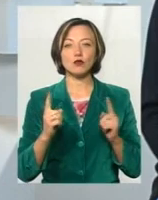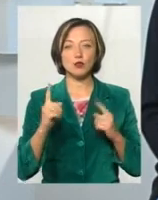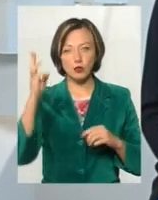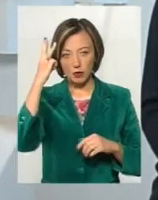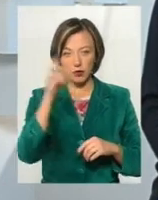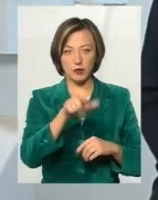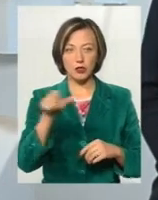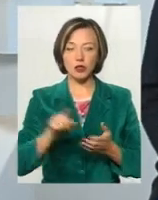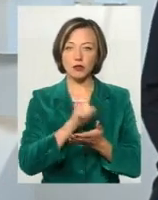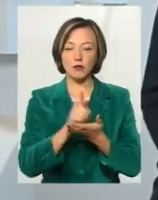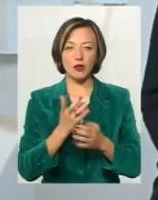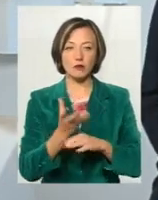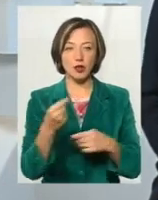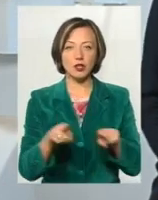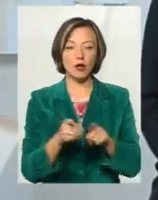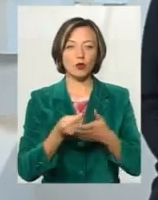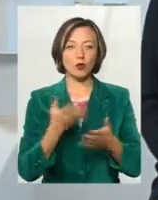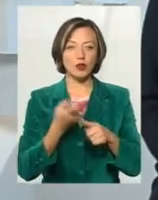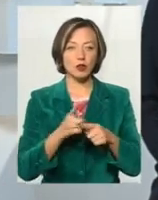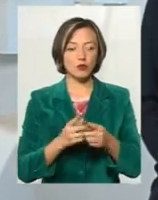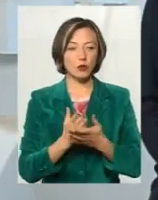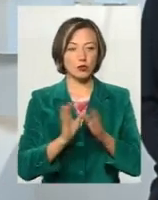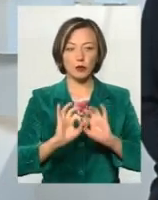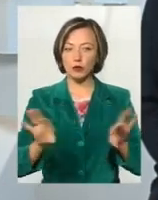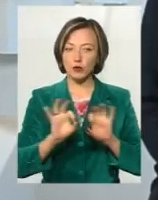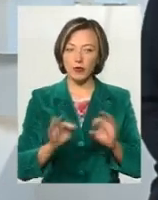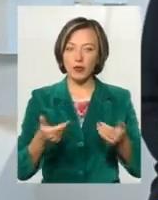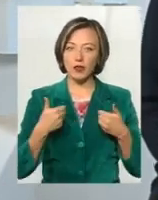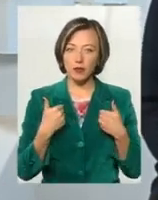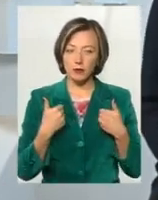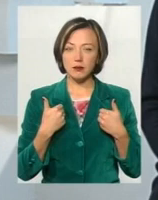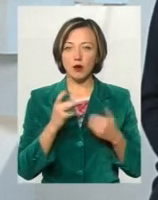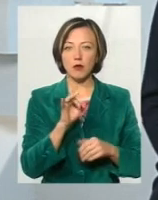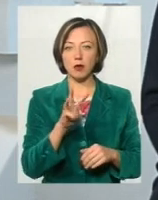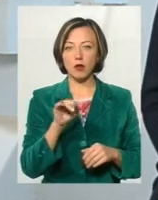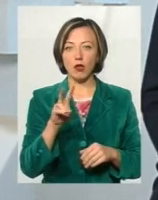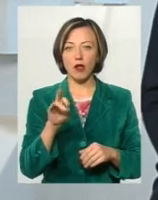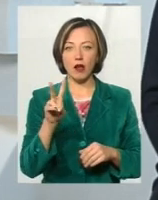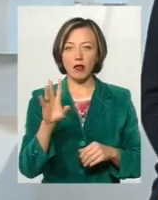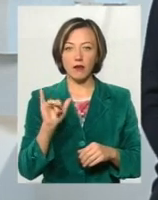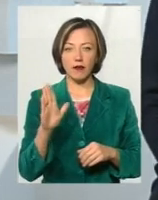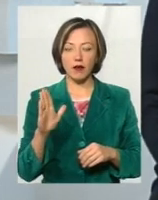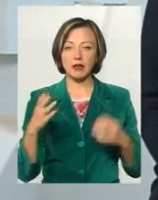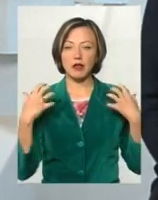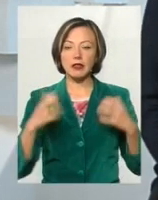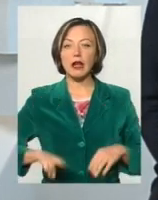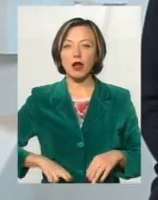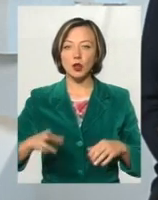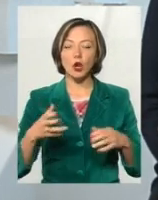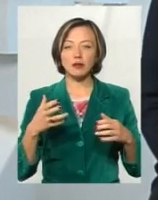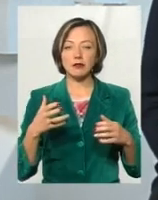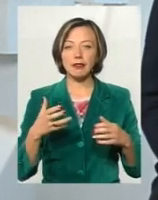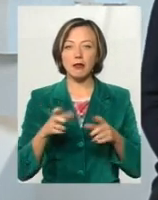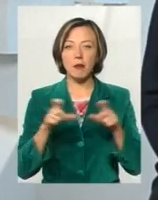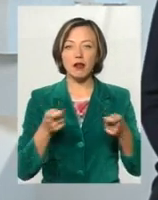мають сплачувати так дорого за цю послугу, прокоментував нам Роман Миколаєв, директор департаменту освіти міста.